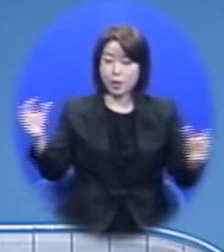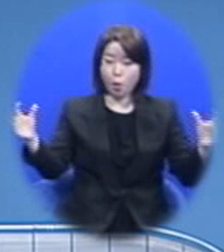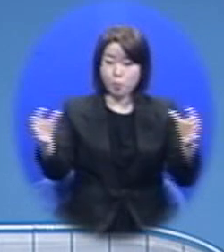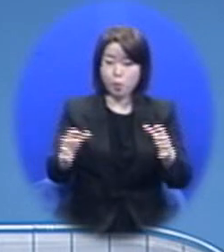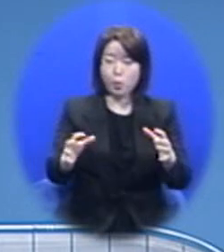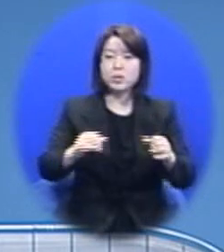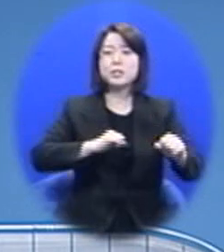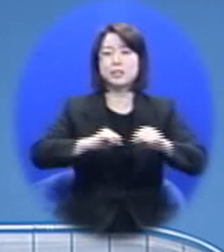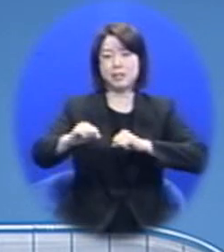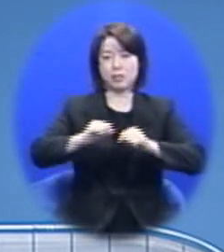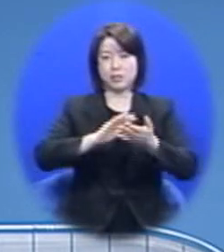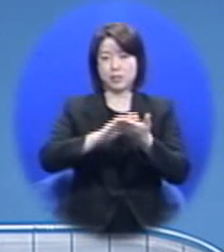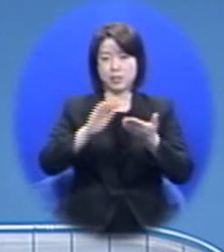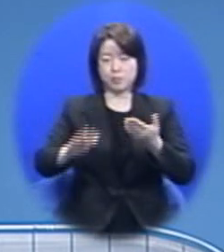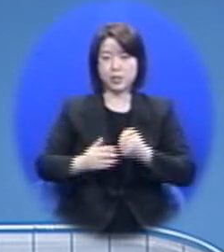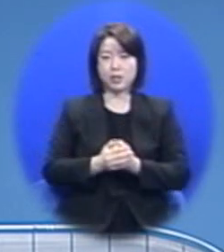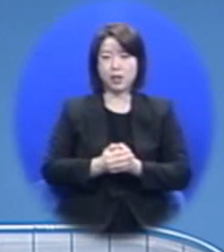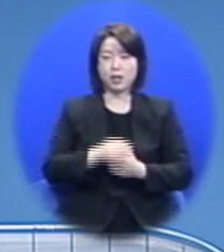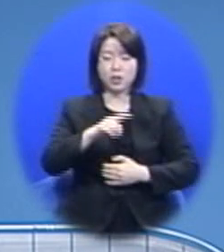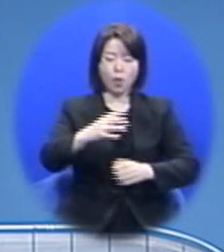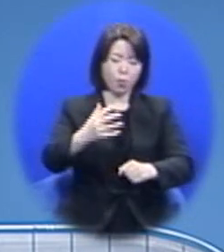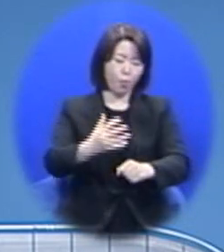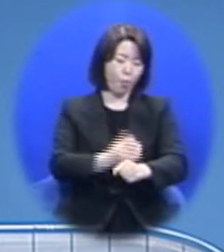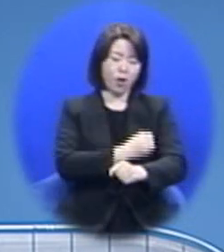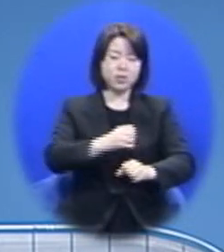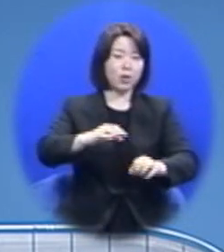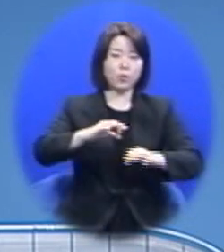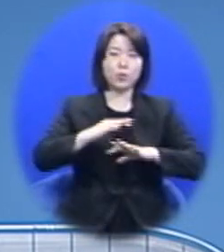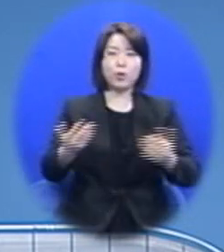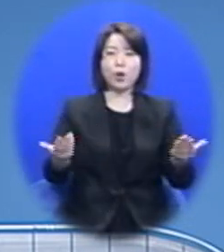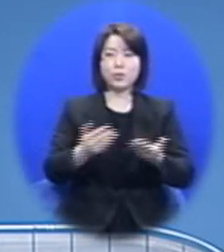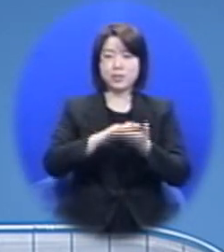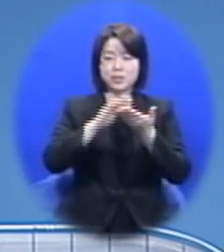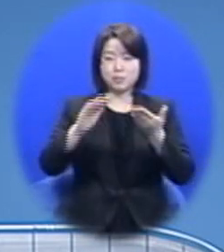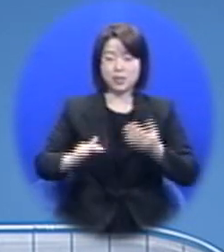역사입니다. 이건 굉장히 놀라운 일입니다.